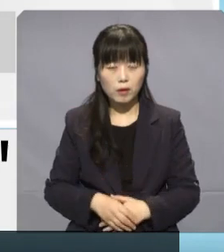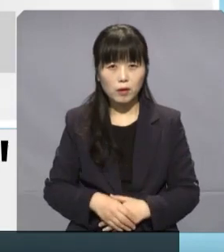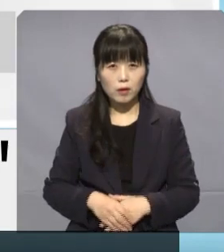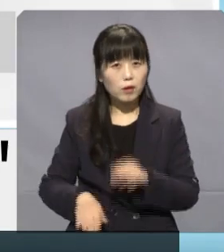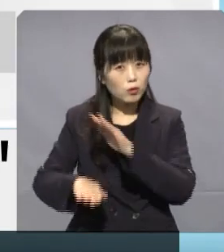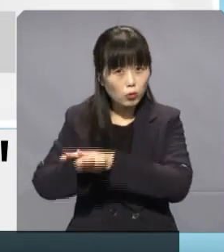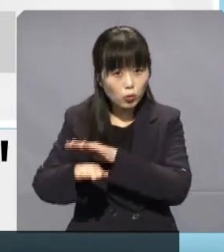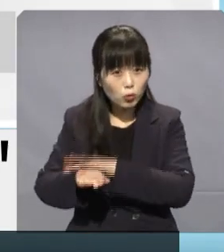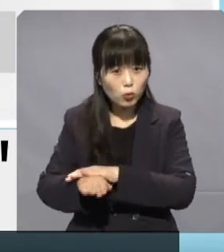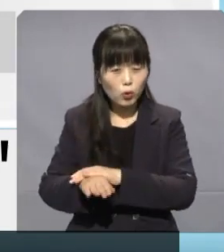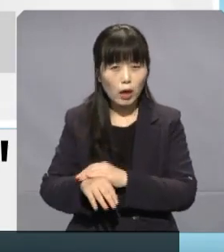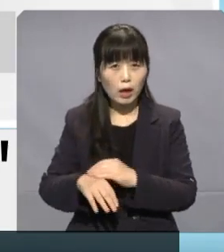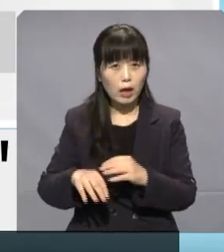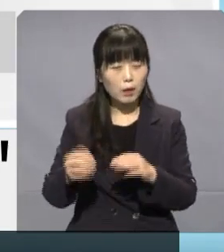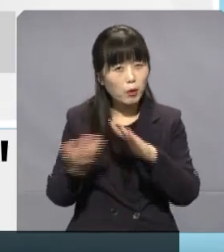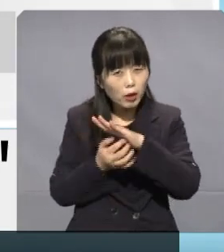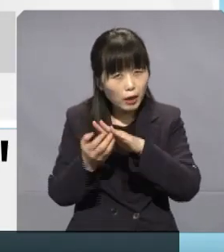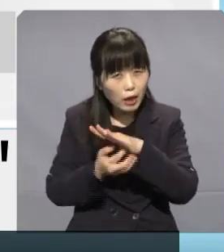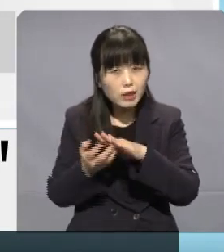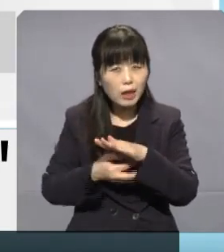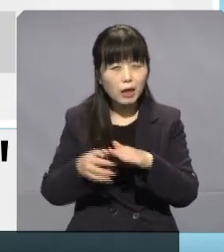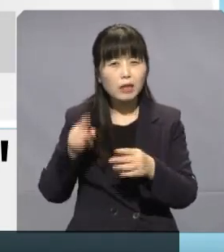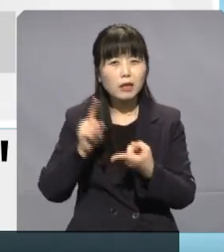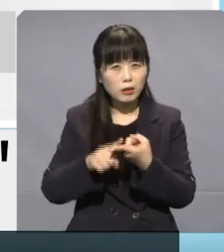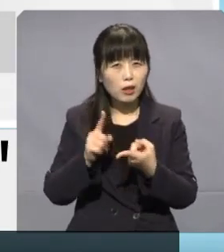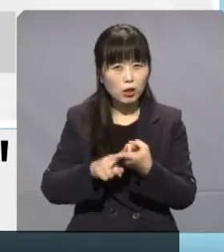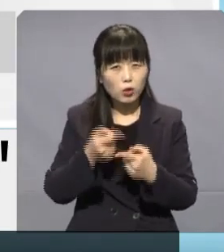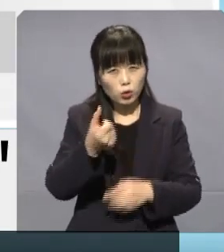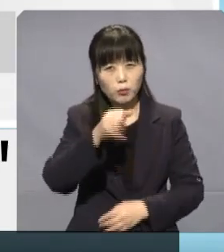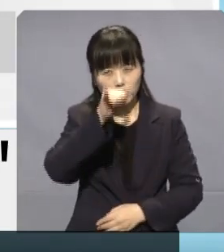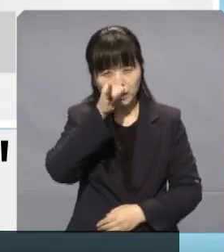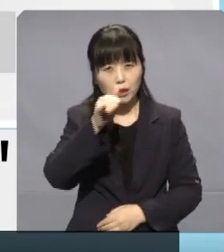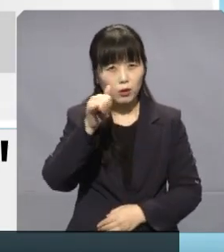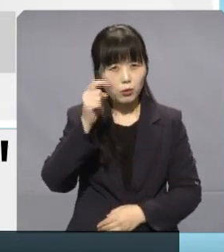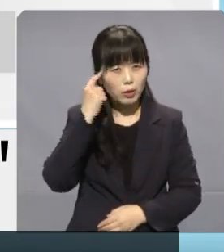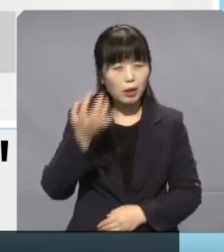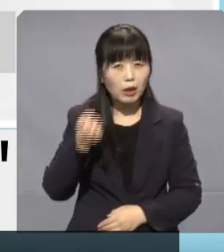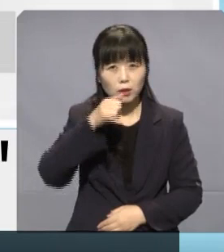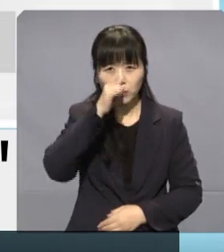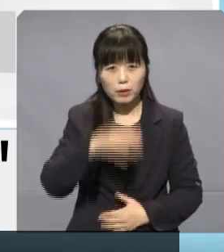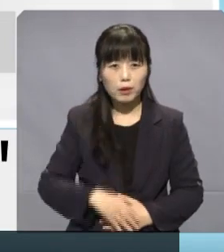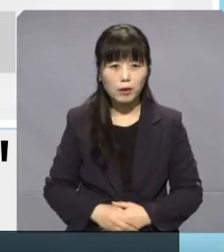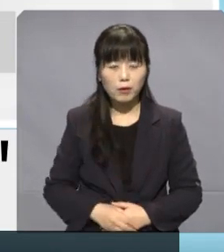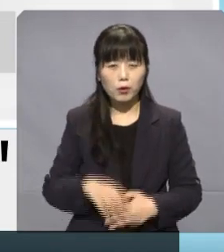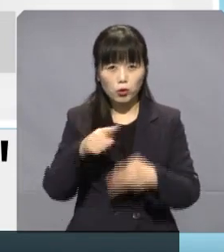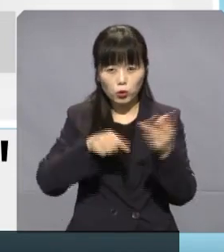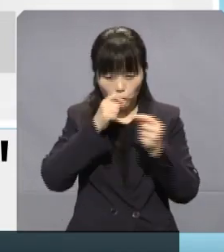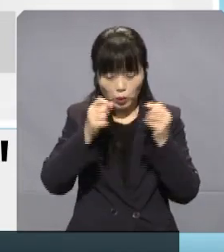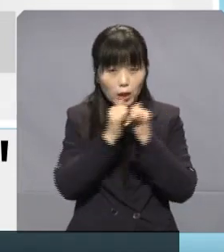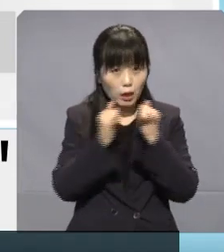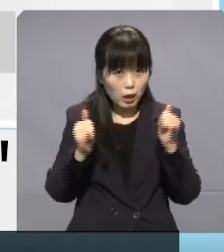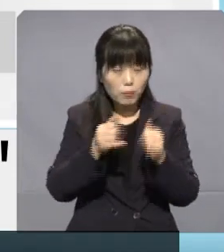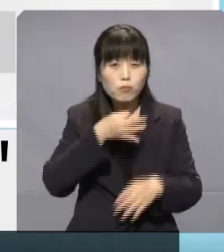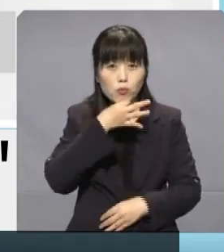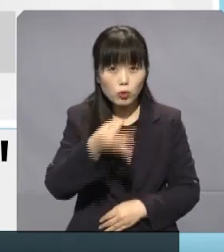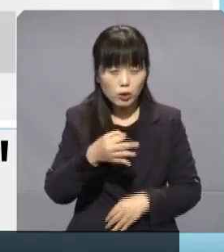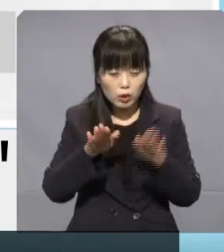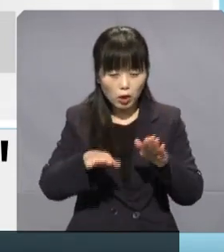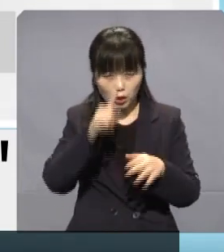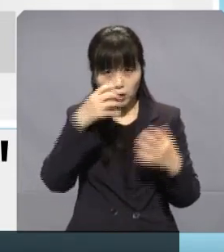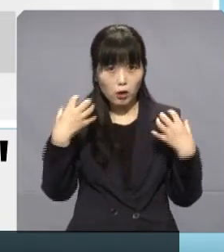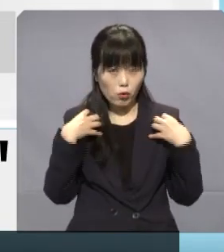급부랄까 어떤 뭐 계산이랄까 이런 것도 사실 없지 않아 좀 있다라고 봅니다. 지금 현재 윤핵관이라고 불리고 있는 현